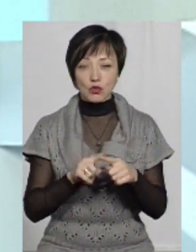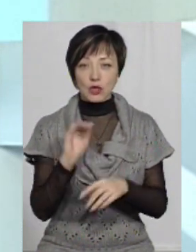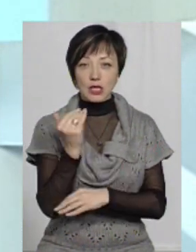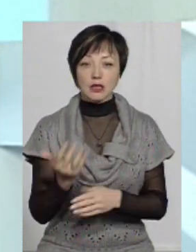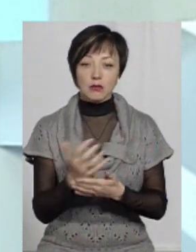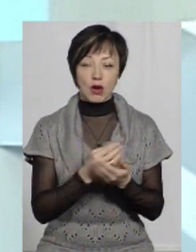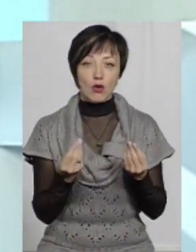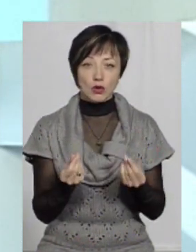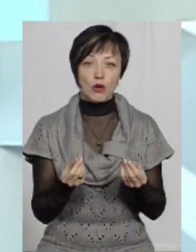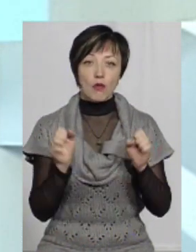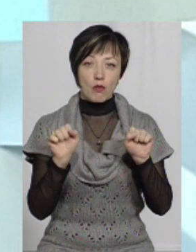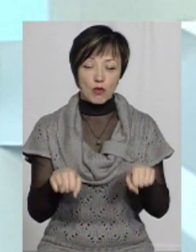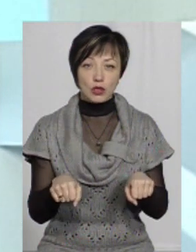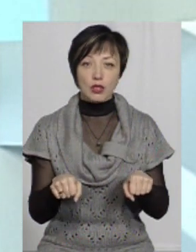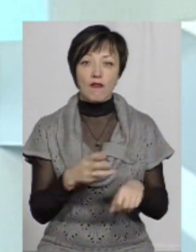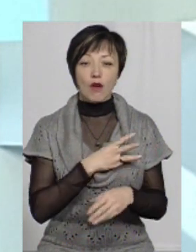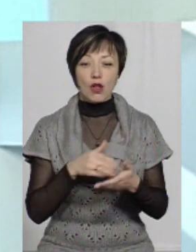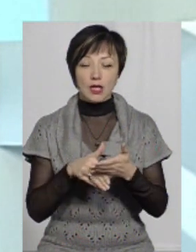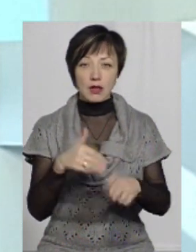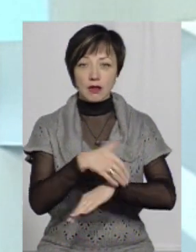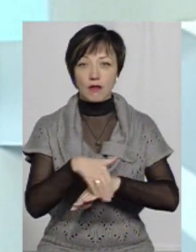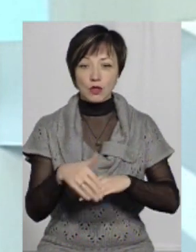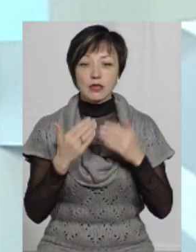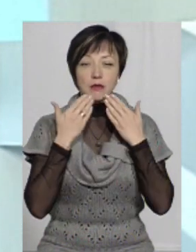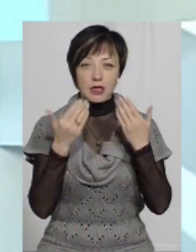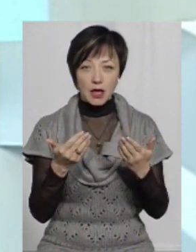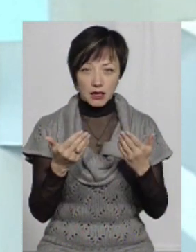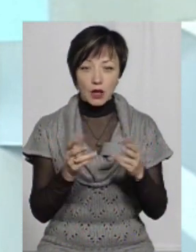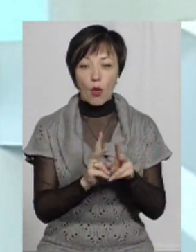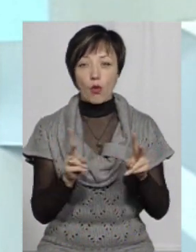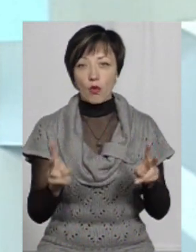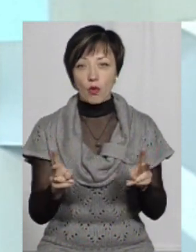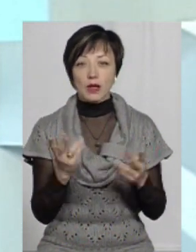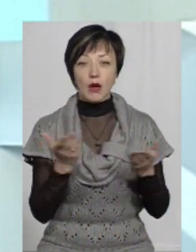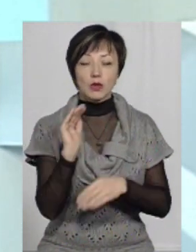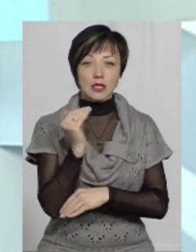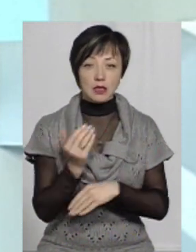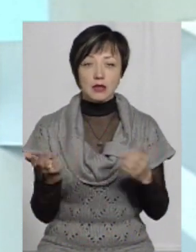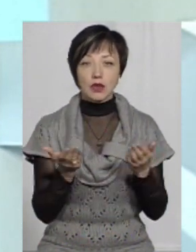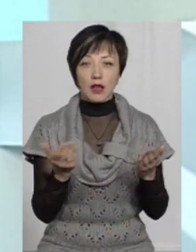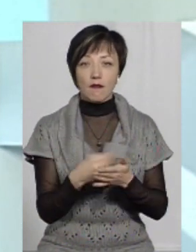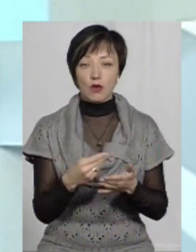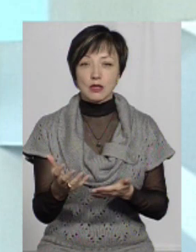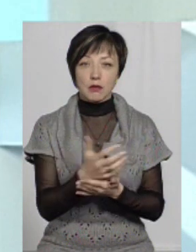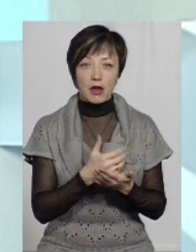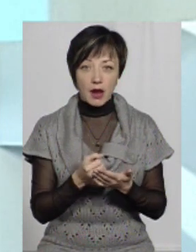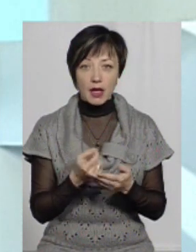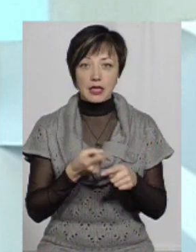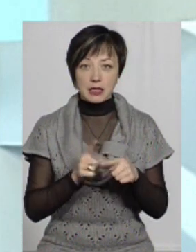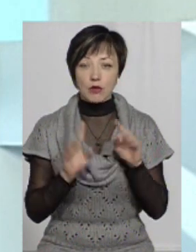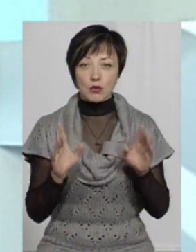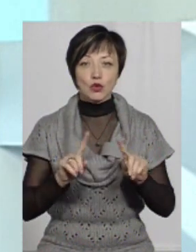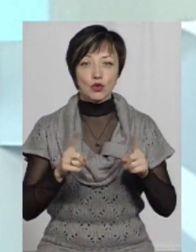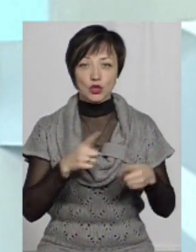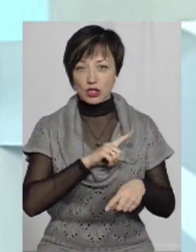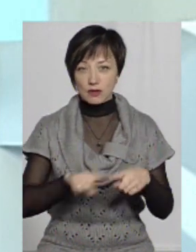дитину збираються кошти, просто навіть можна у волонтера на вулиці запитати, на кого, на яку дитину, який фонд збирає, і це буде